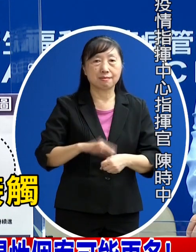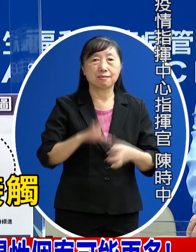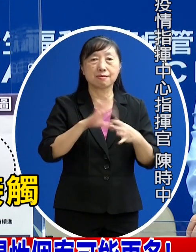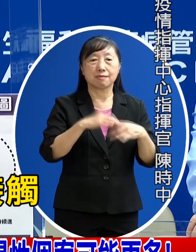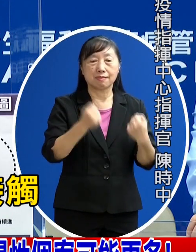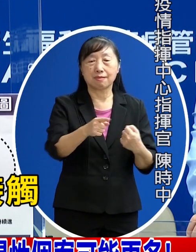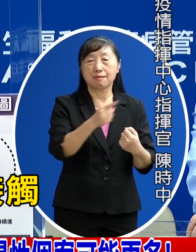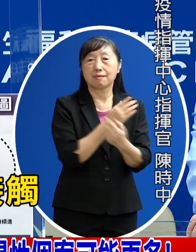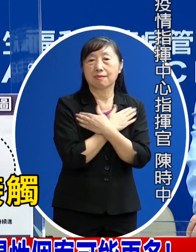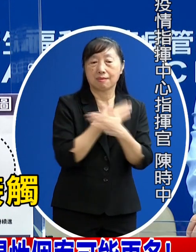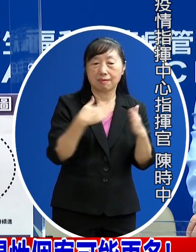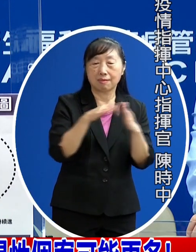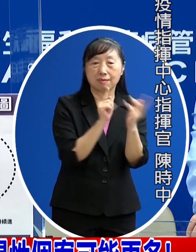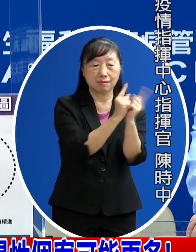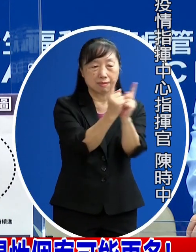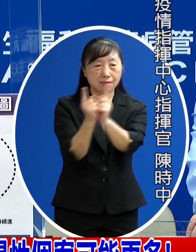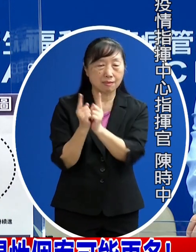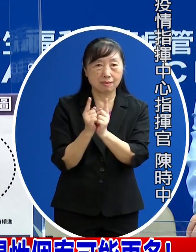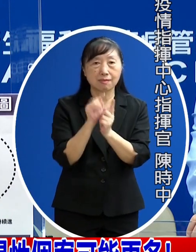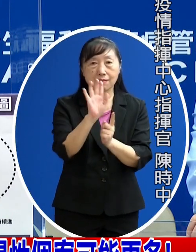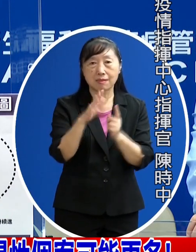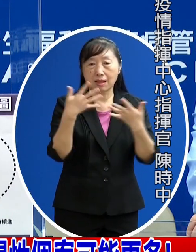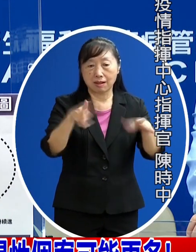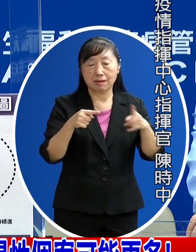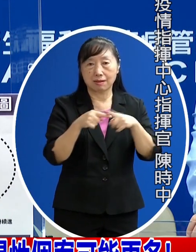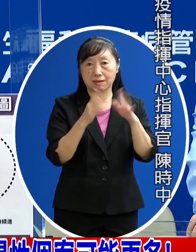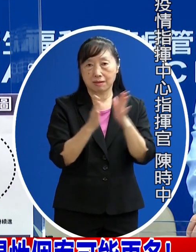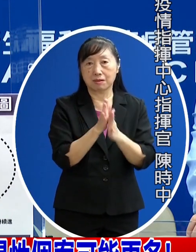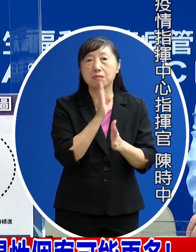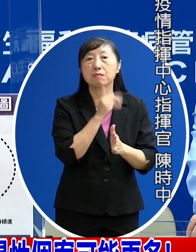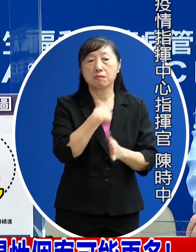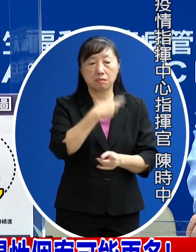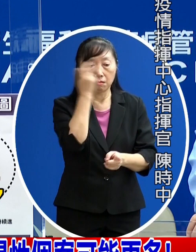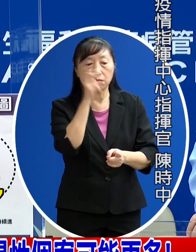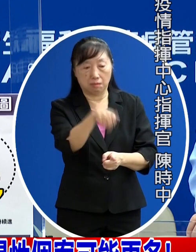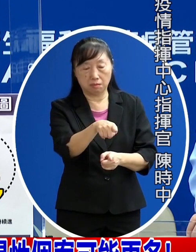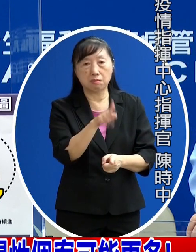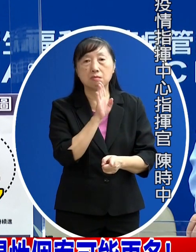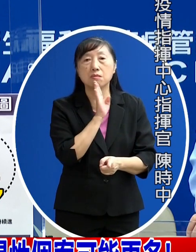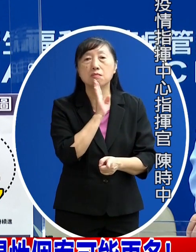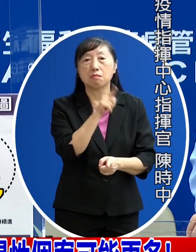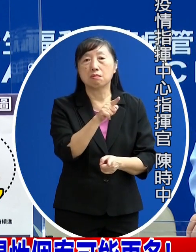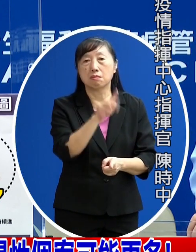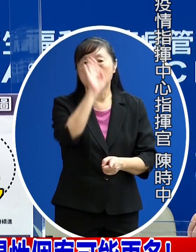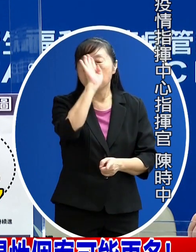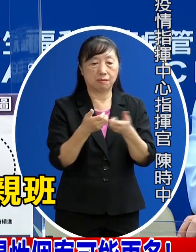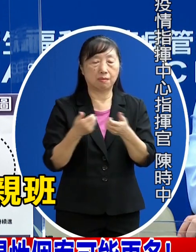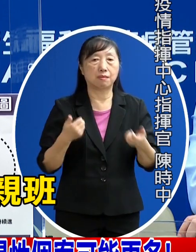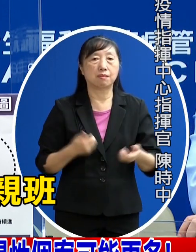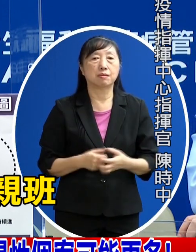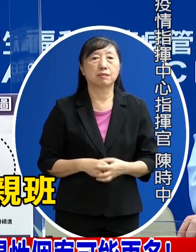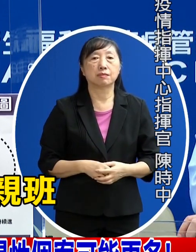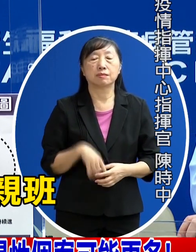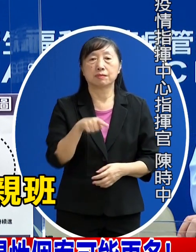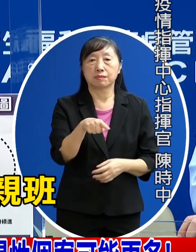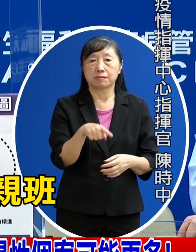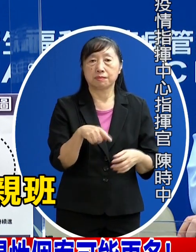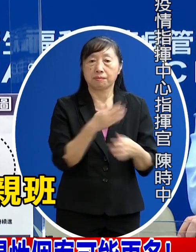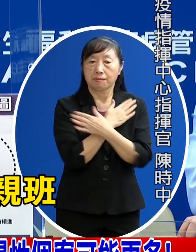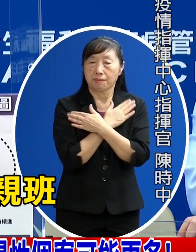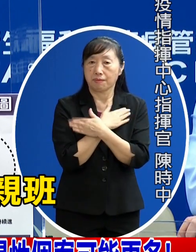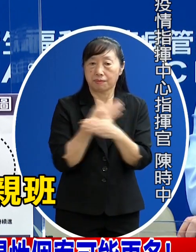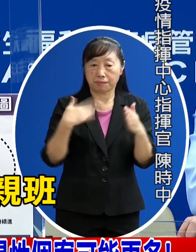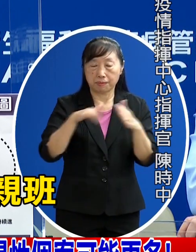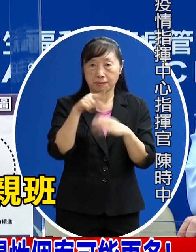里面密切接触，而且多人已经是确诊，那我相信这个案会更多。幼儿园好像晚